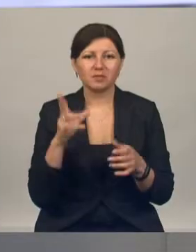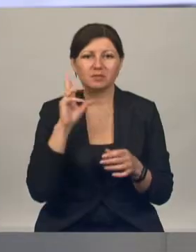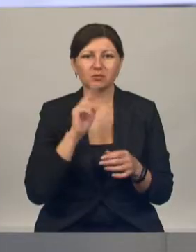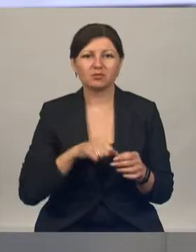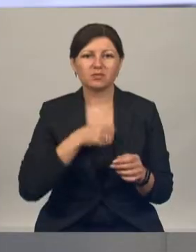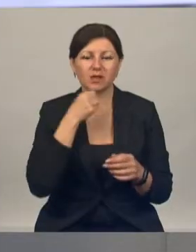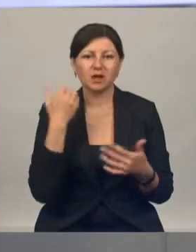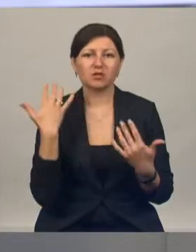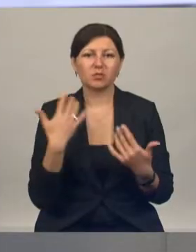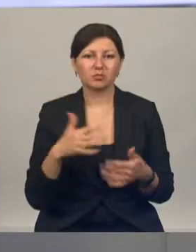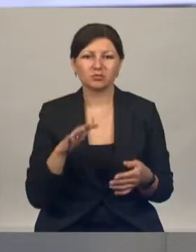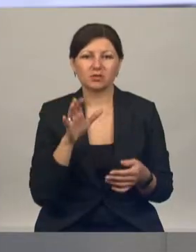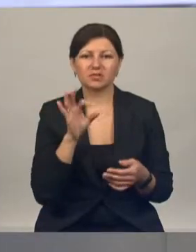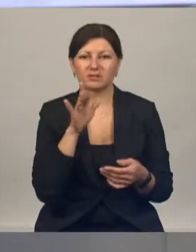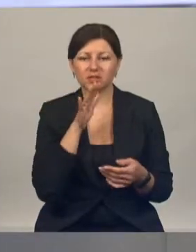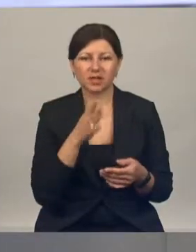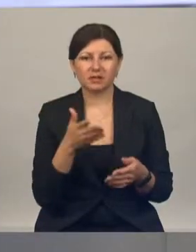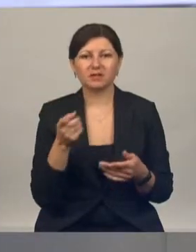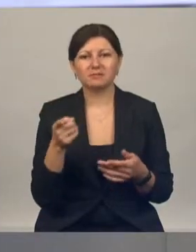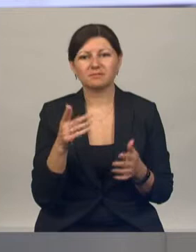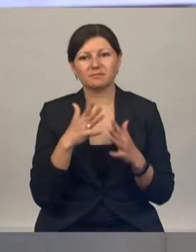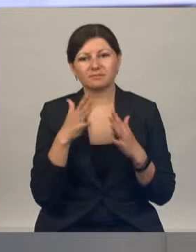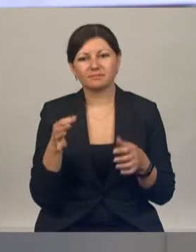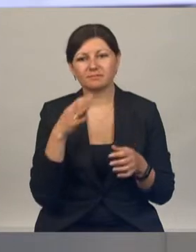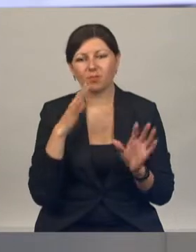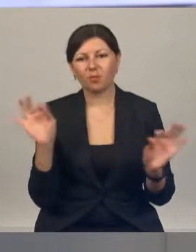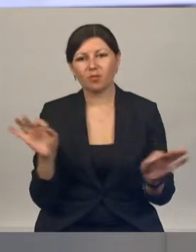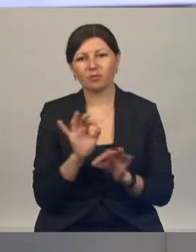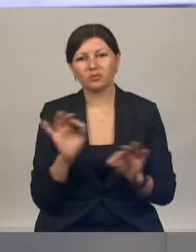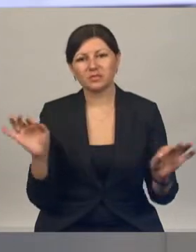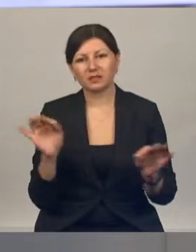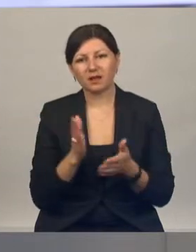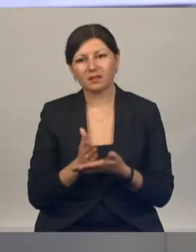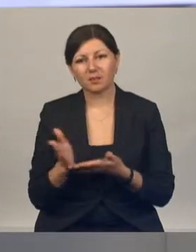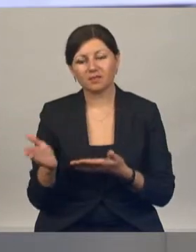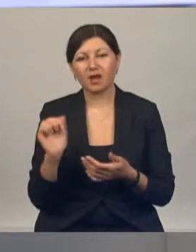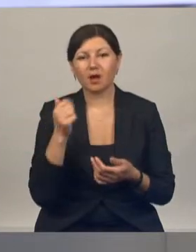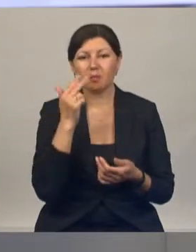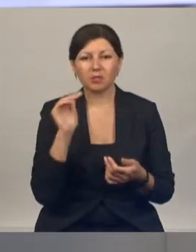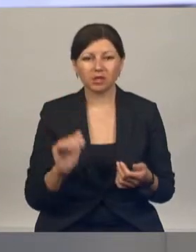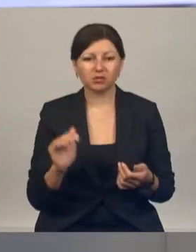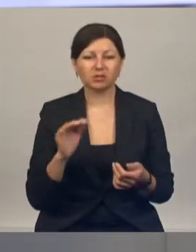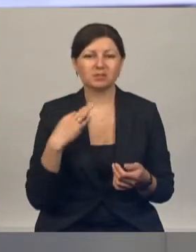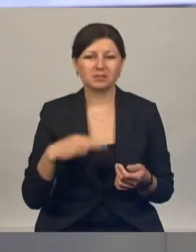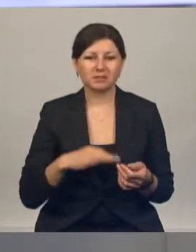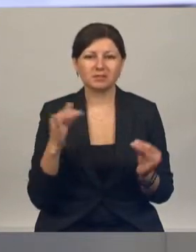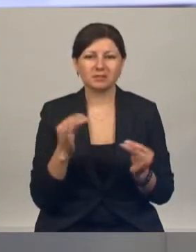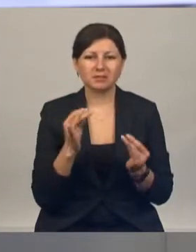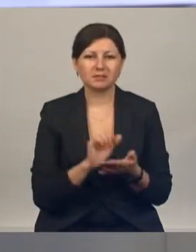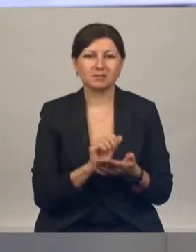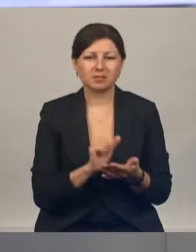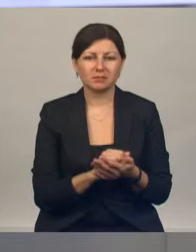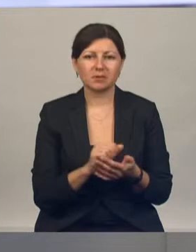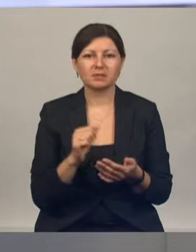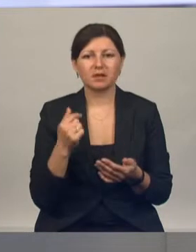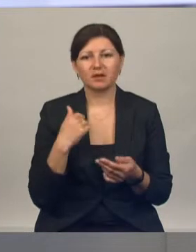она уже совершеннолетняя, ей ближе все-таки музыка, она ушла вот в музыкальное направление. А младший сын, да, он с интересом занимается, я в свое